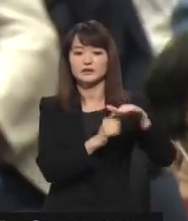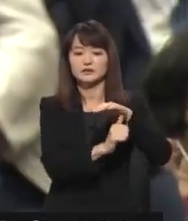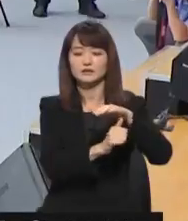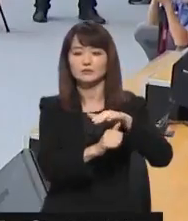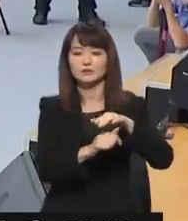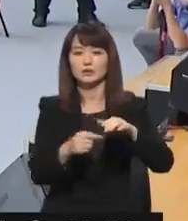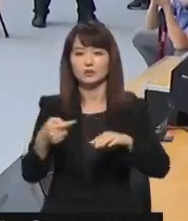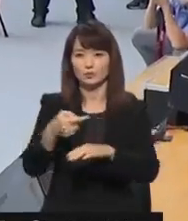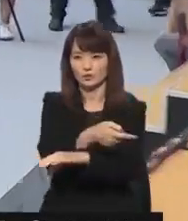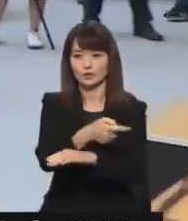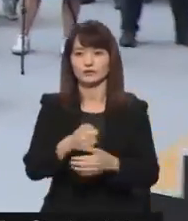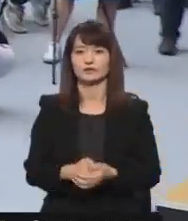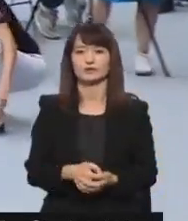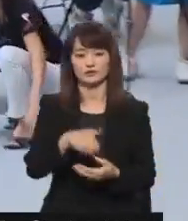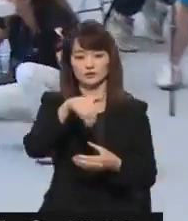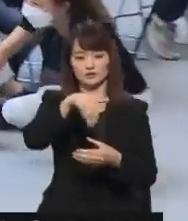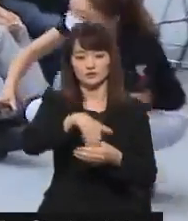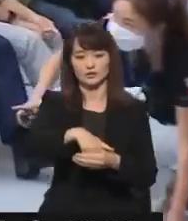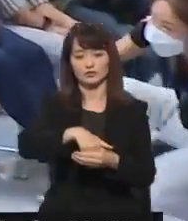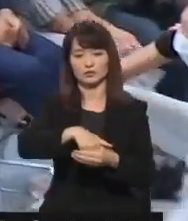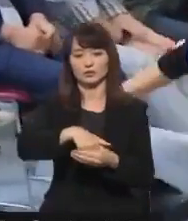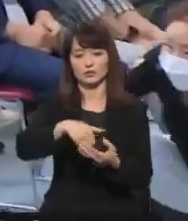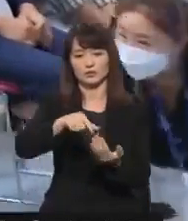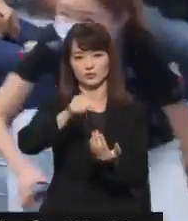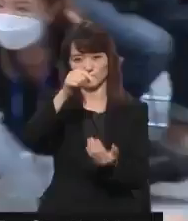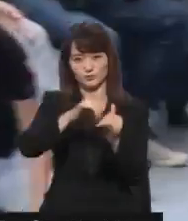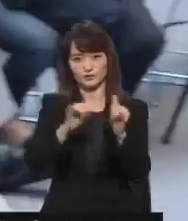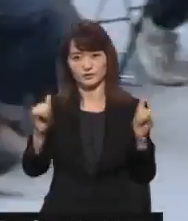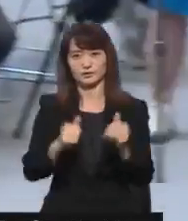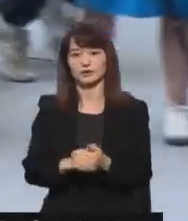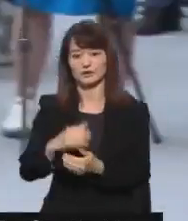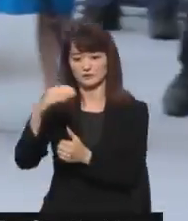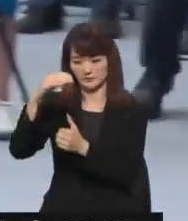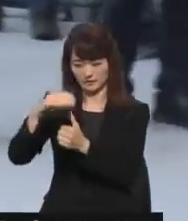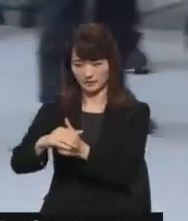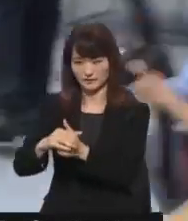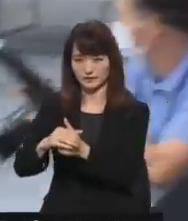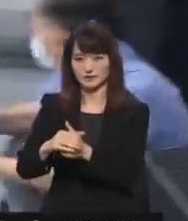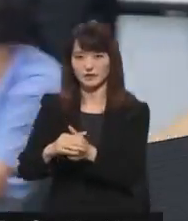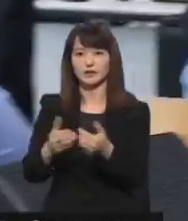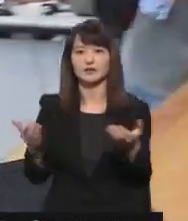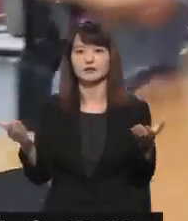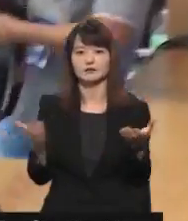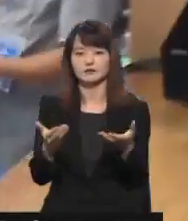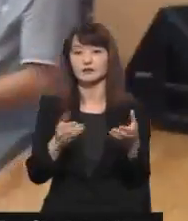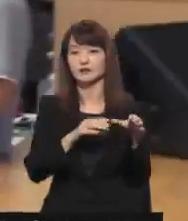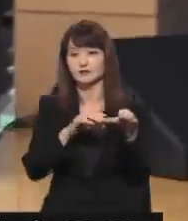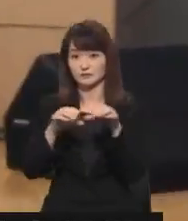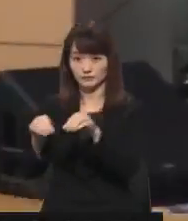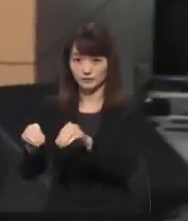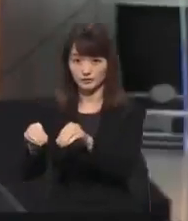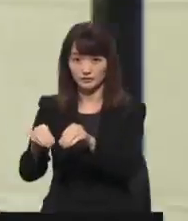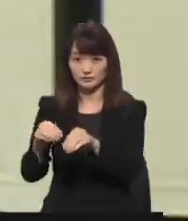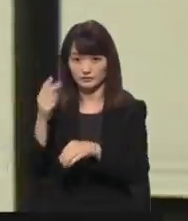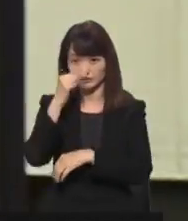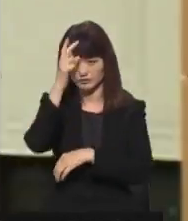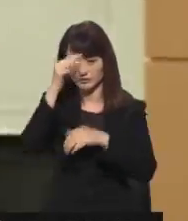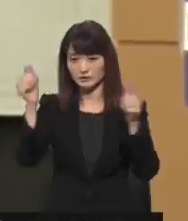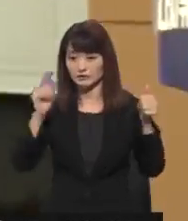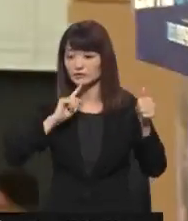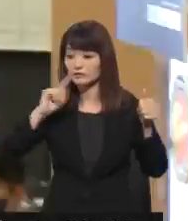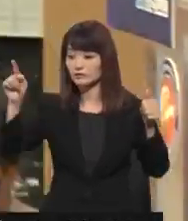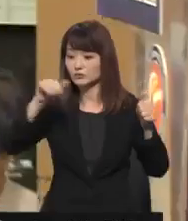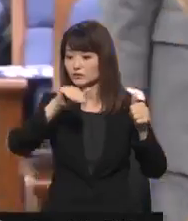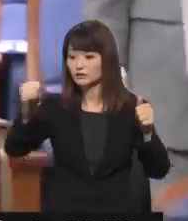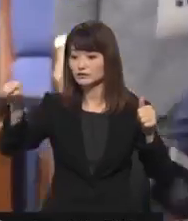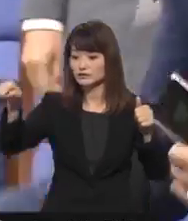펀치 또는 2 임명직 당 무가 정지돼 있는 부분이기 때문에 검찰의 기소 만으로 굳이 그 기준을